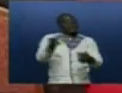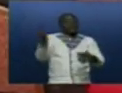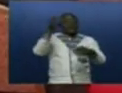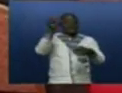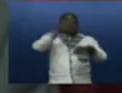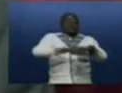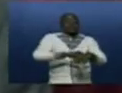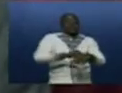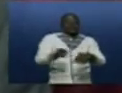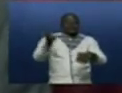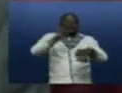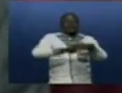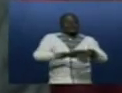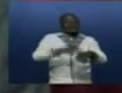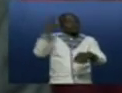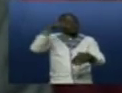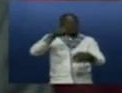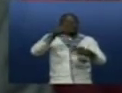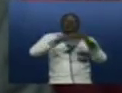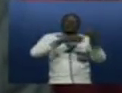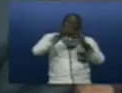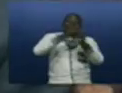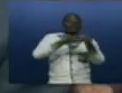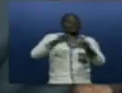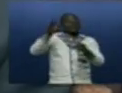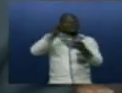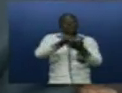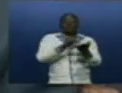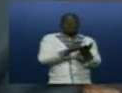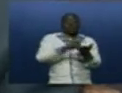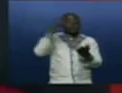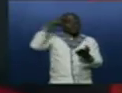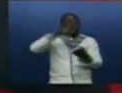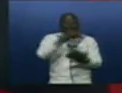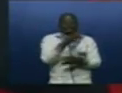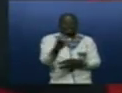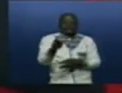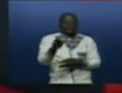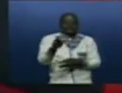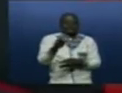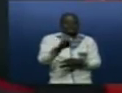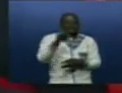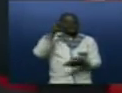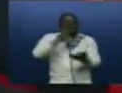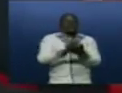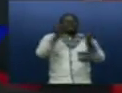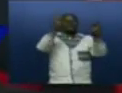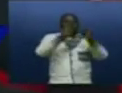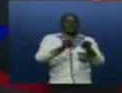leur partition dans la consolidation d'états de droit francophones. Chaque justice est à l'image de sa